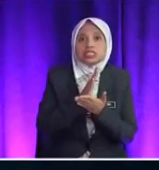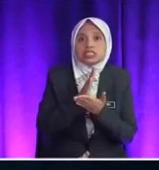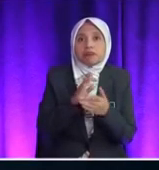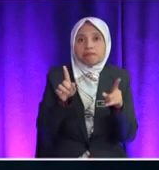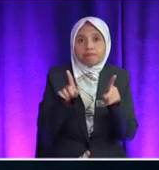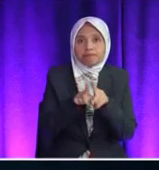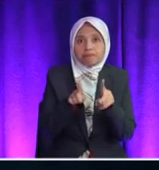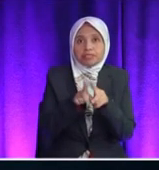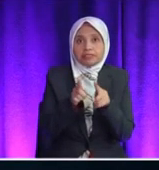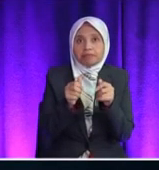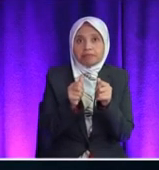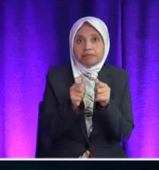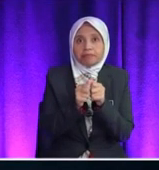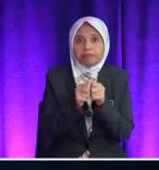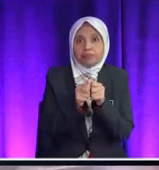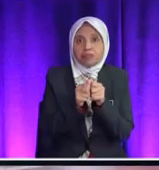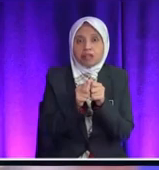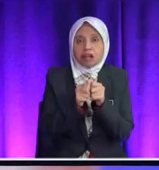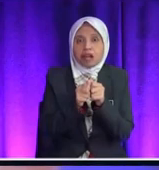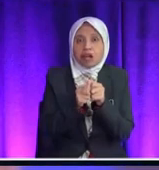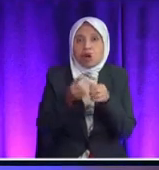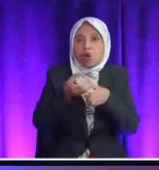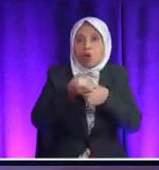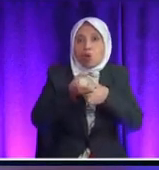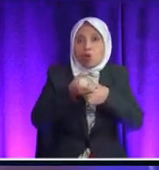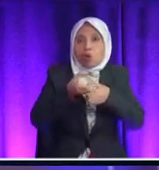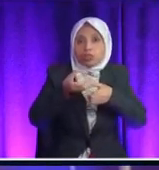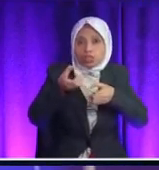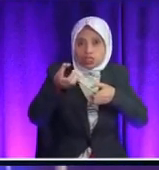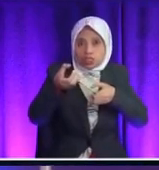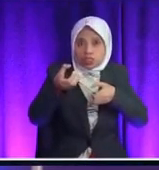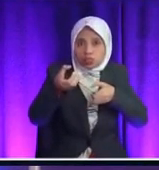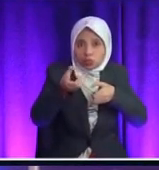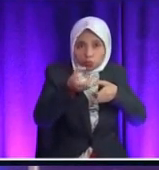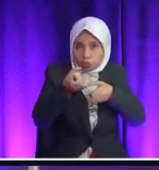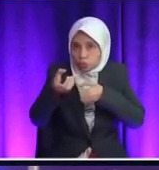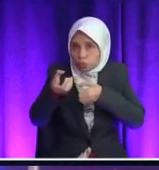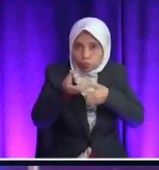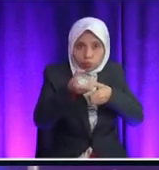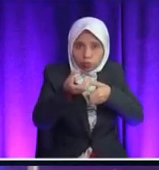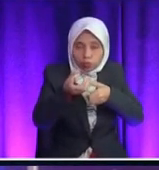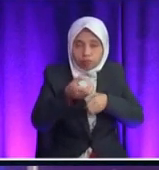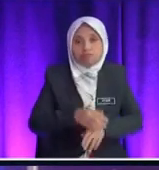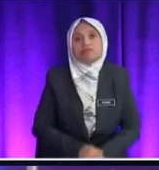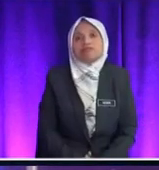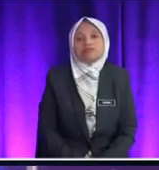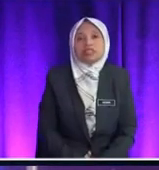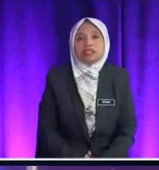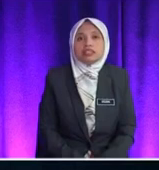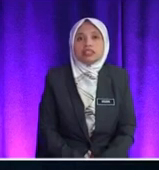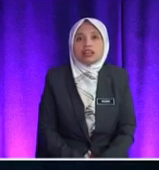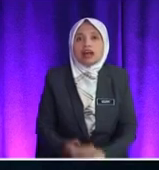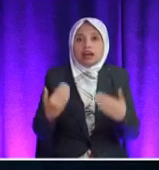di bersama dengan ah apa bos ataupun mengintai nah semburan tekanan tinggi baik kemudian